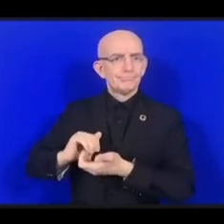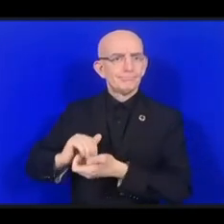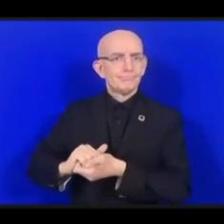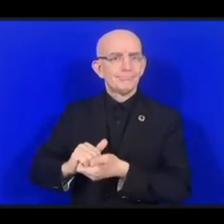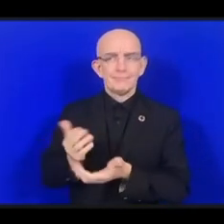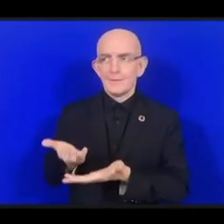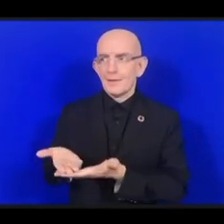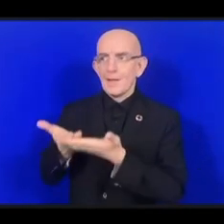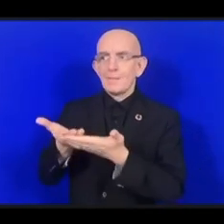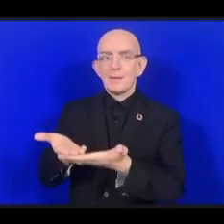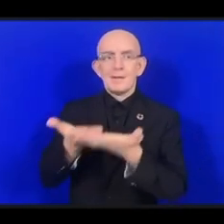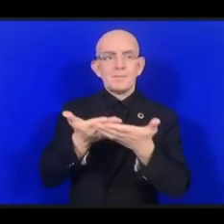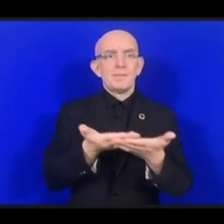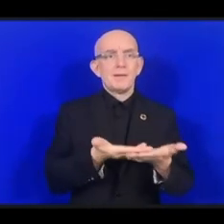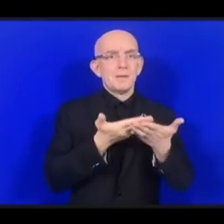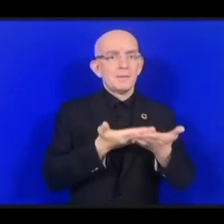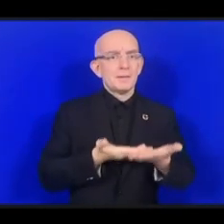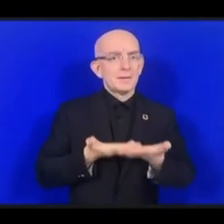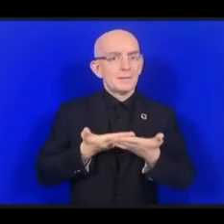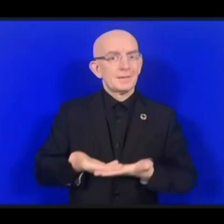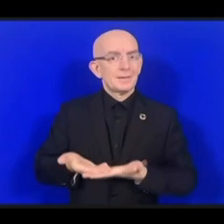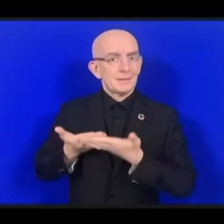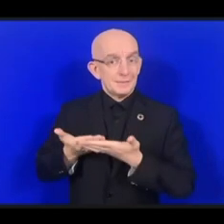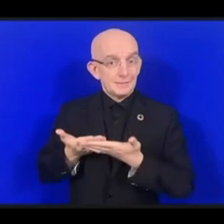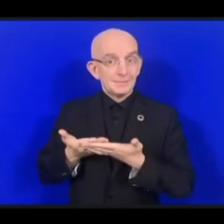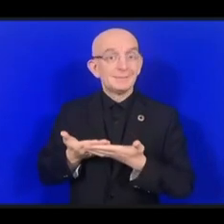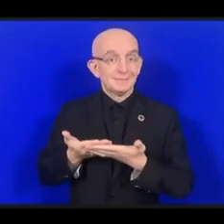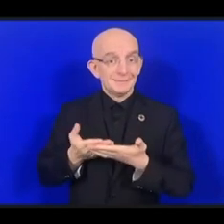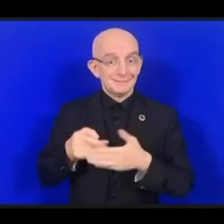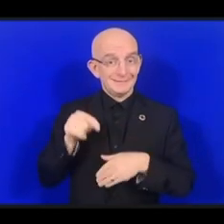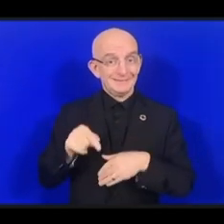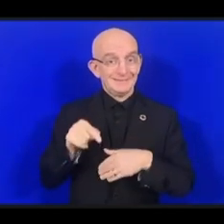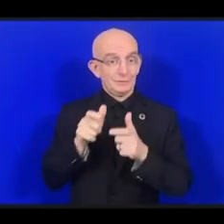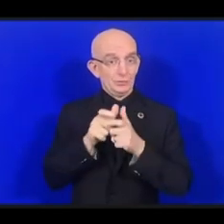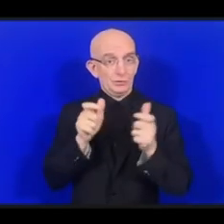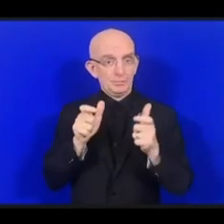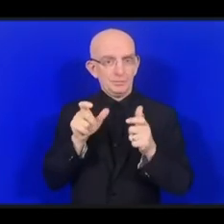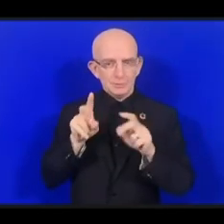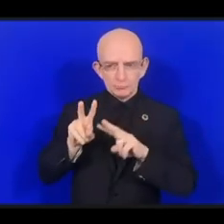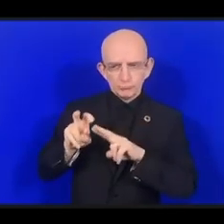调查，当时 Kizuna 就是纽带这个字，